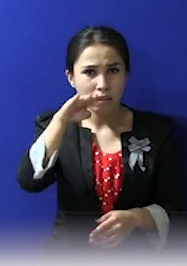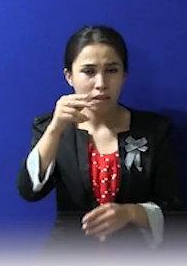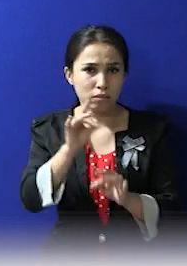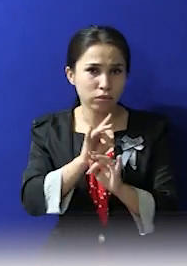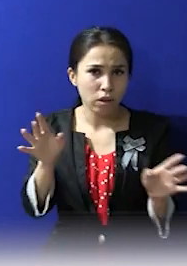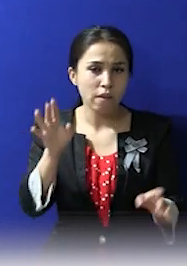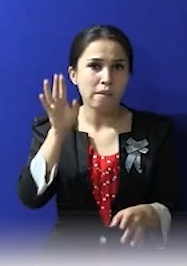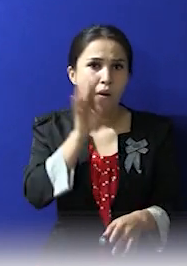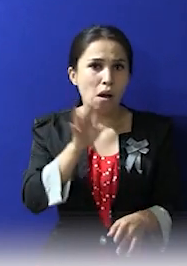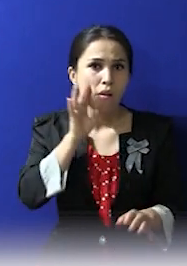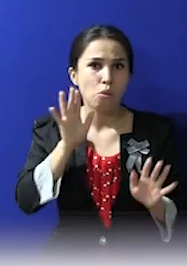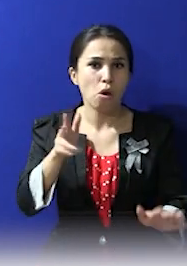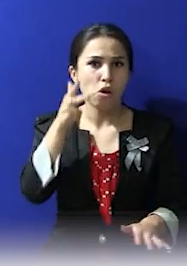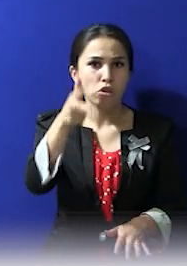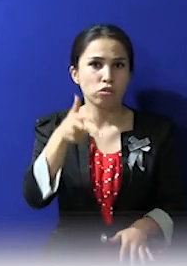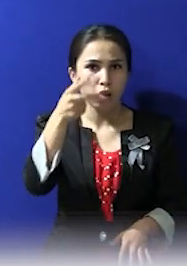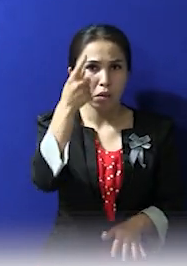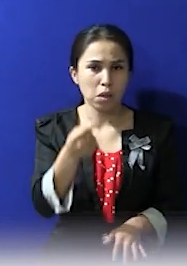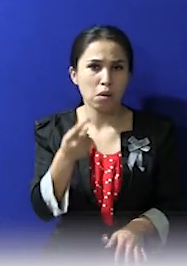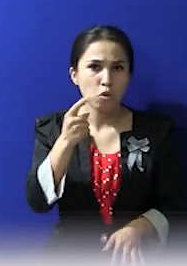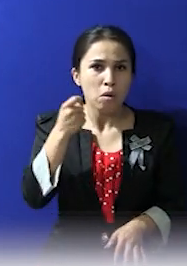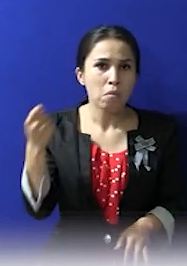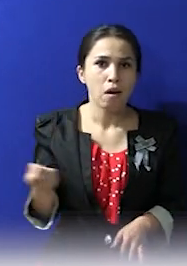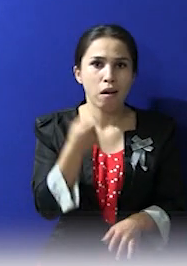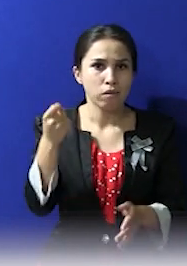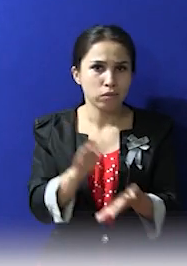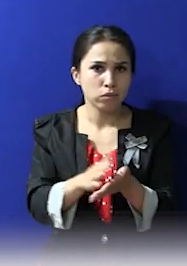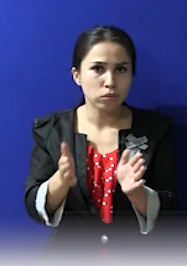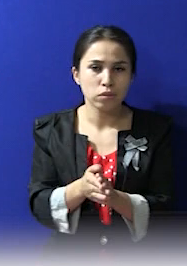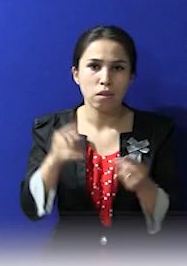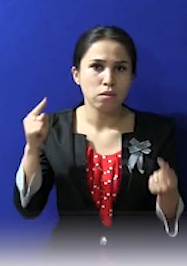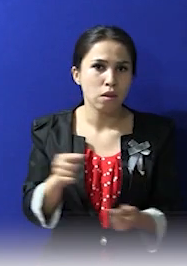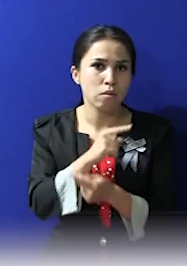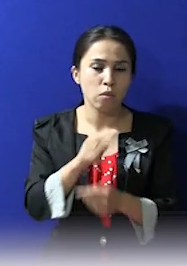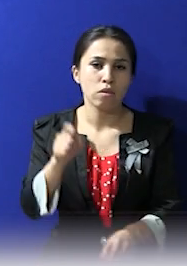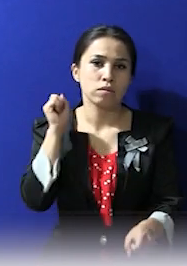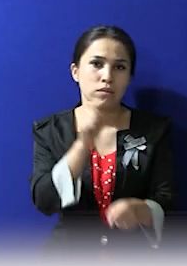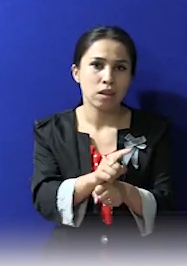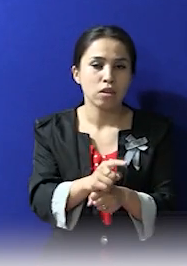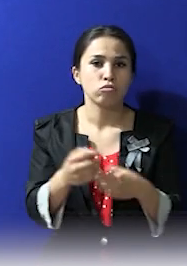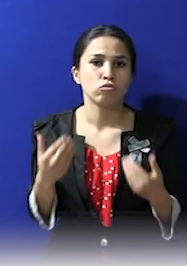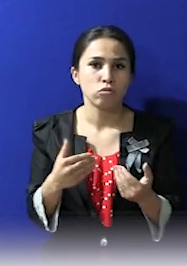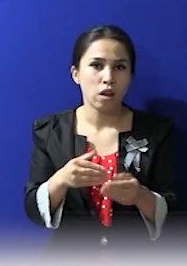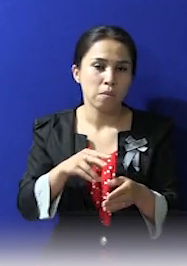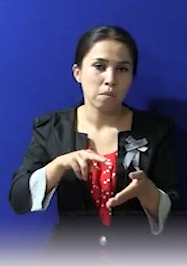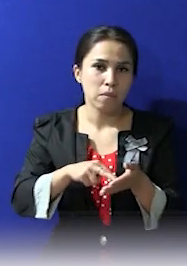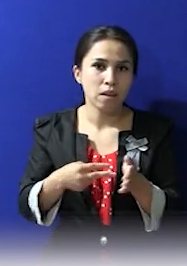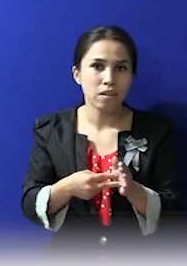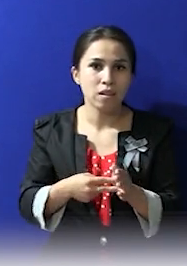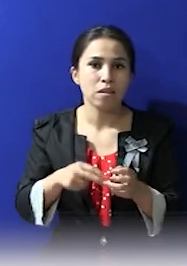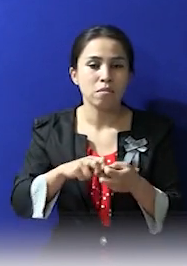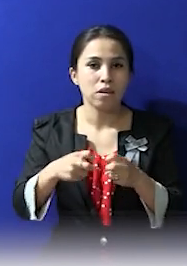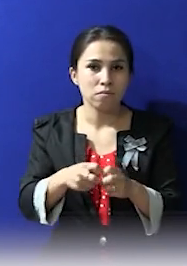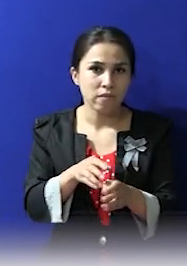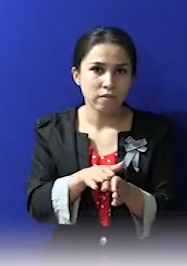слайдах, оставлял желать лучшего. Площадка вокруг них также сплошь утопает в мусоре, хотя соответствующие организации должны